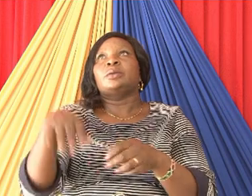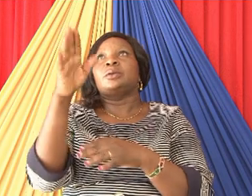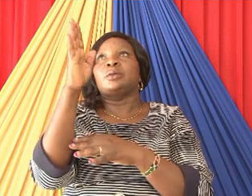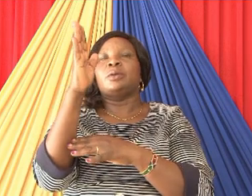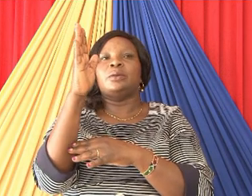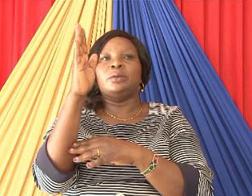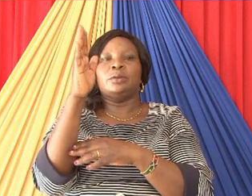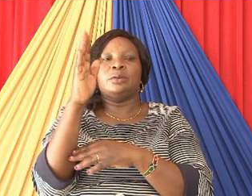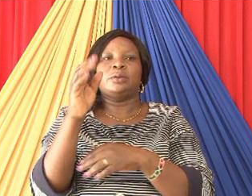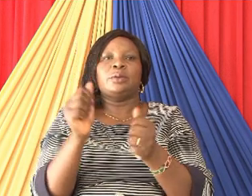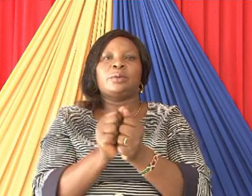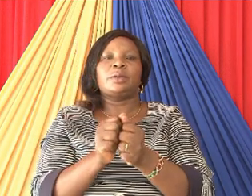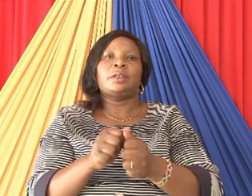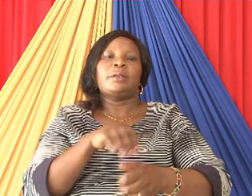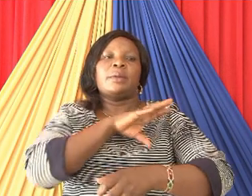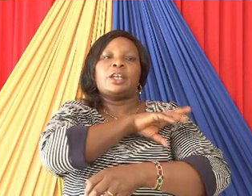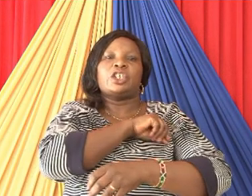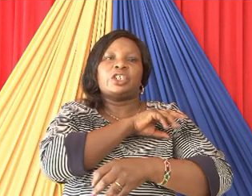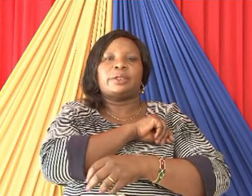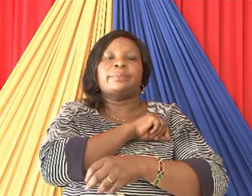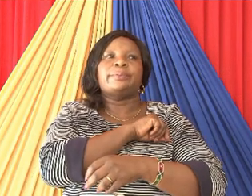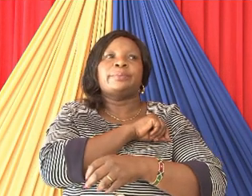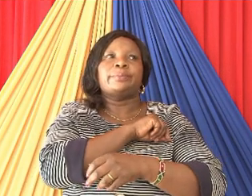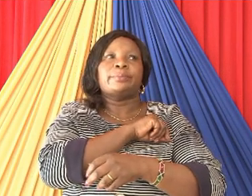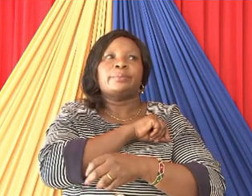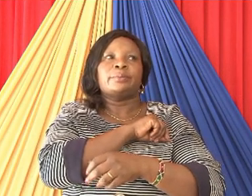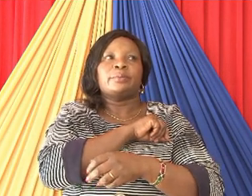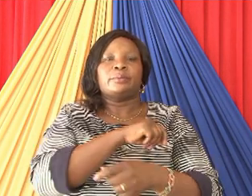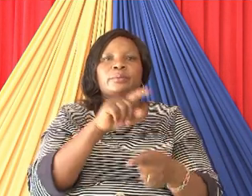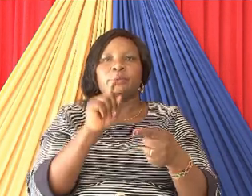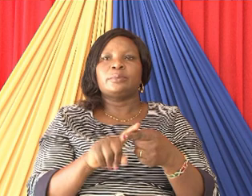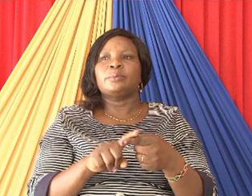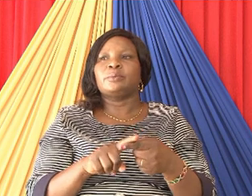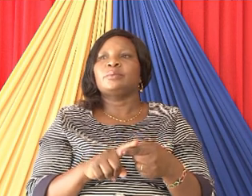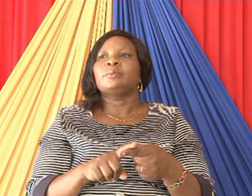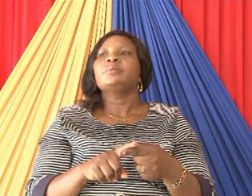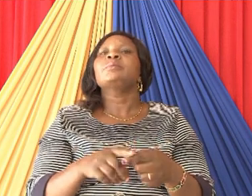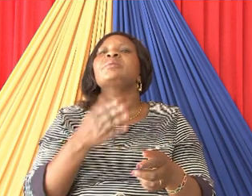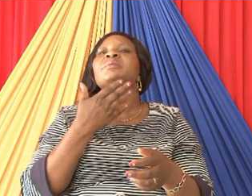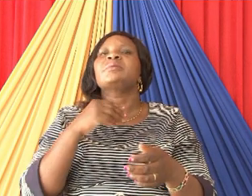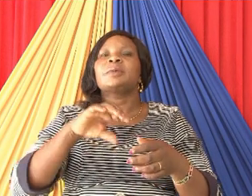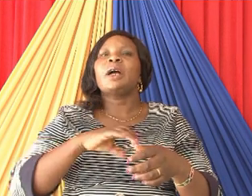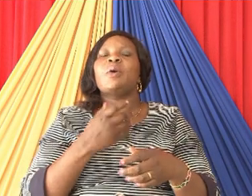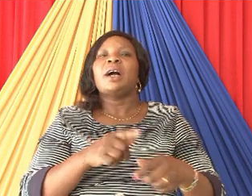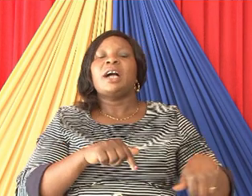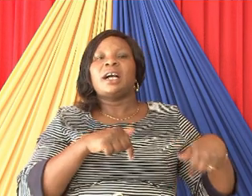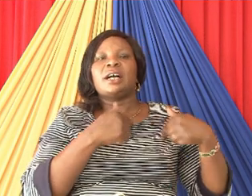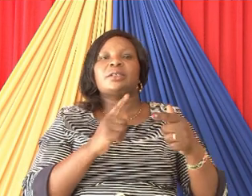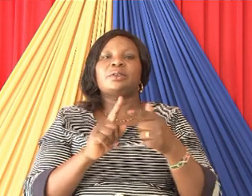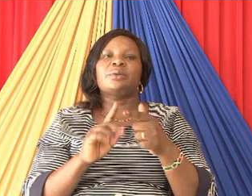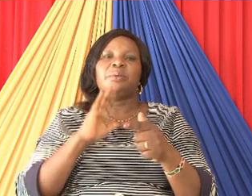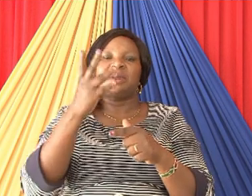us not, tusiwe watu ambao ni wa kutaka mioyo yetu iwe ni sharu ambayo neno la